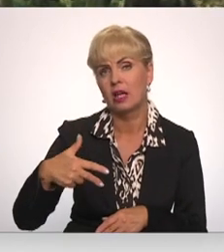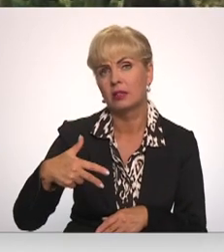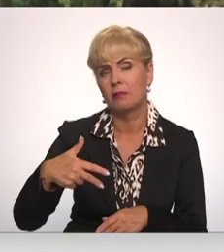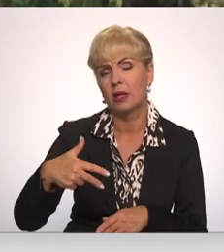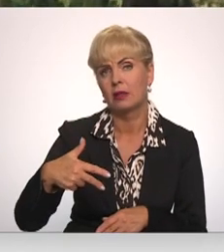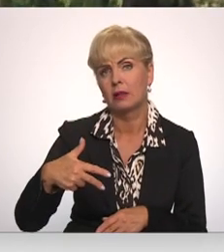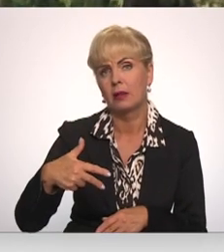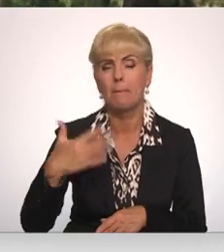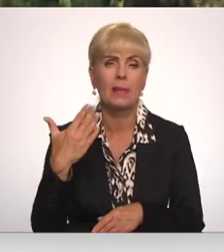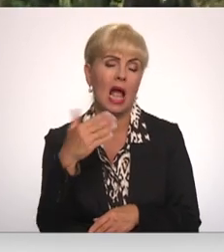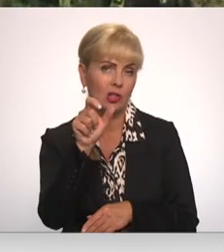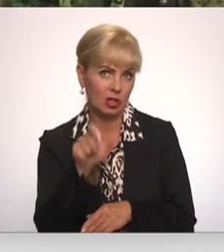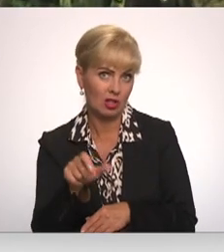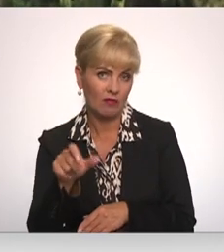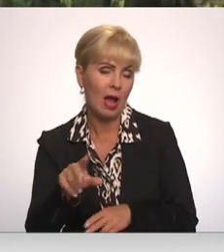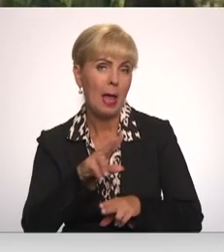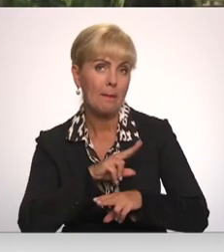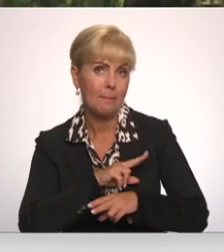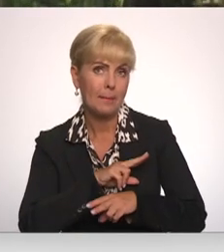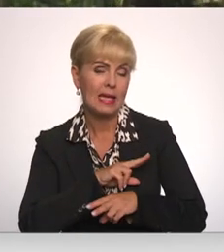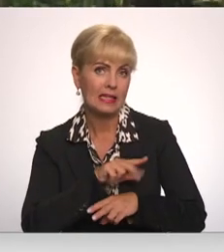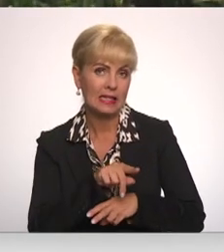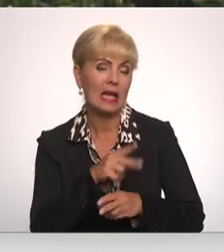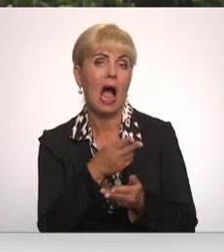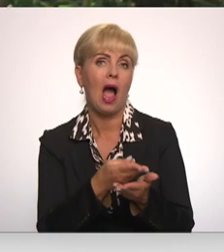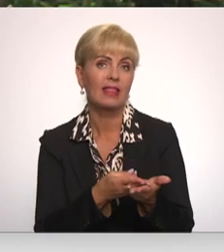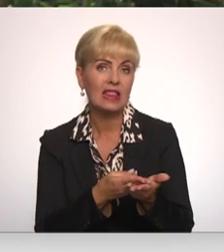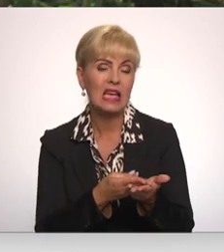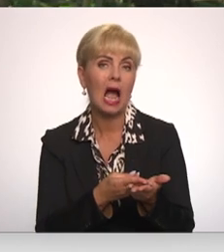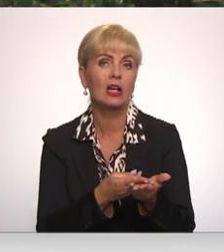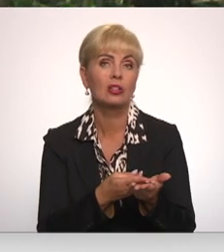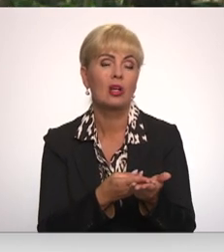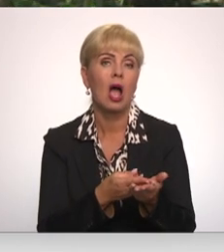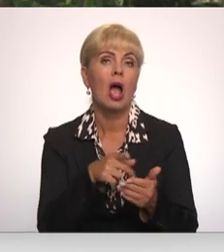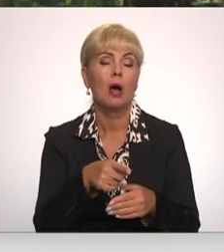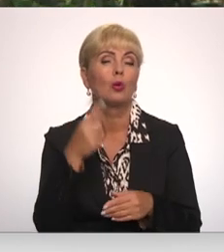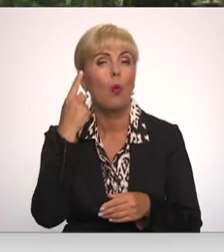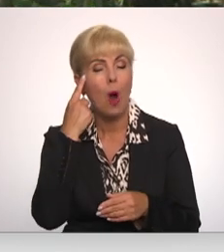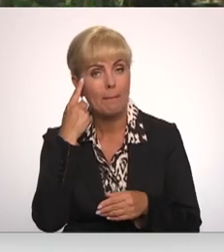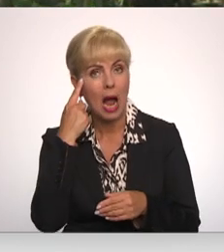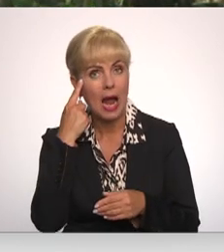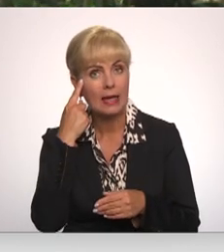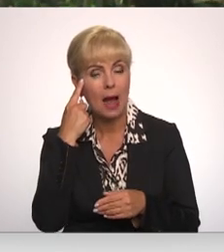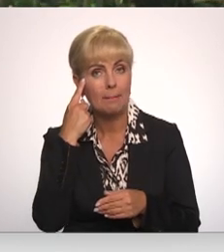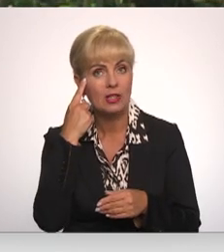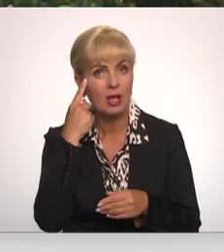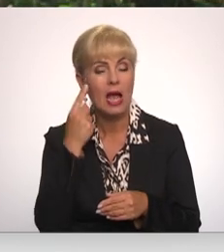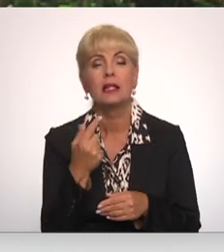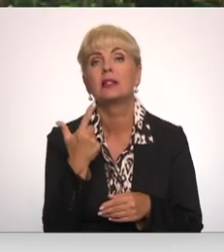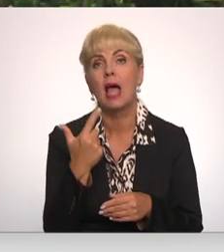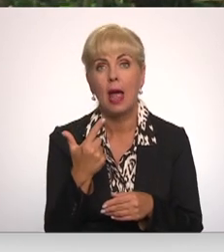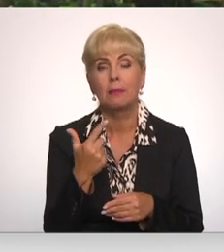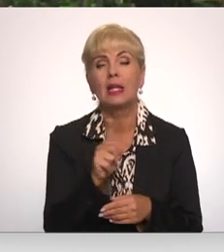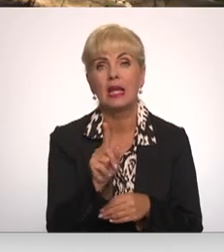35 cilvēku mirstīgās atliekas, no kuriem domājams, kad 7